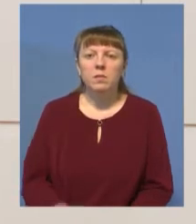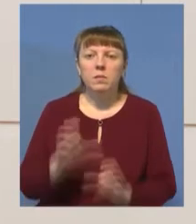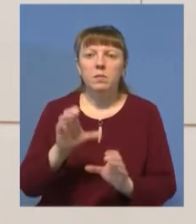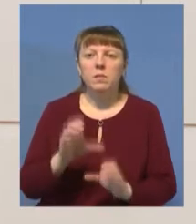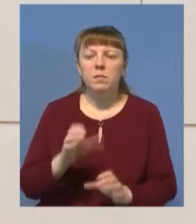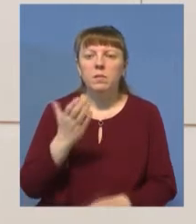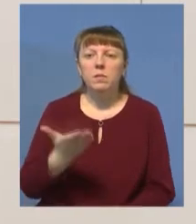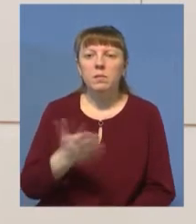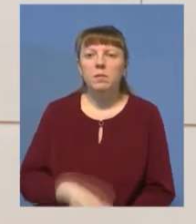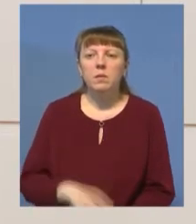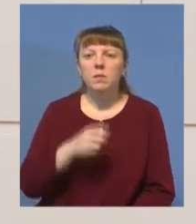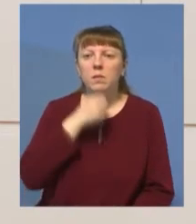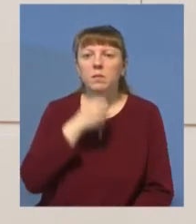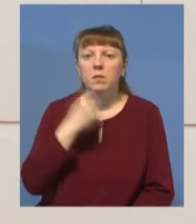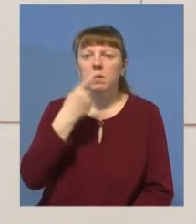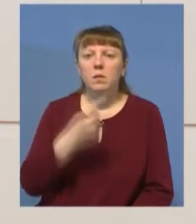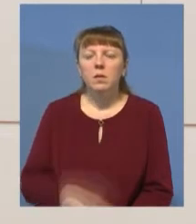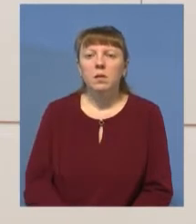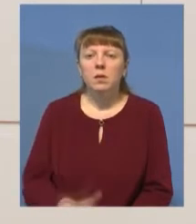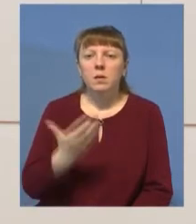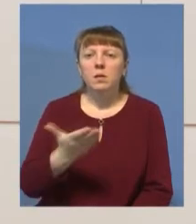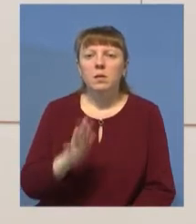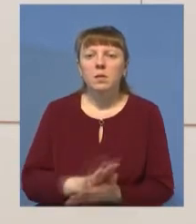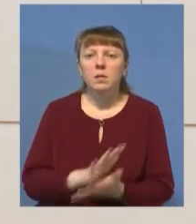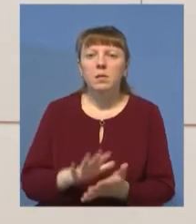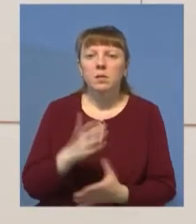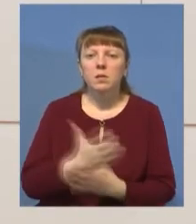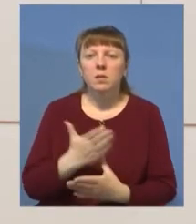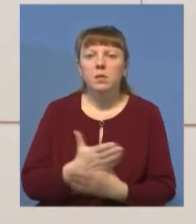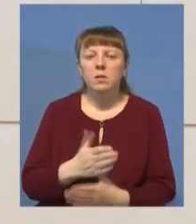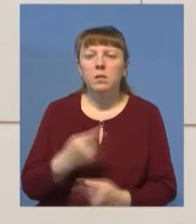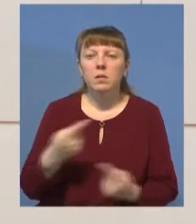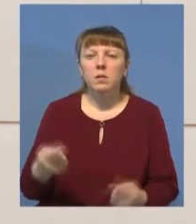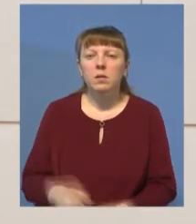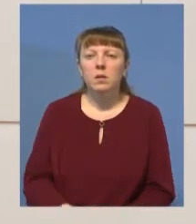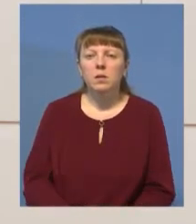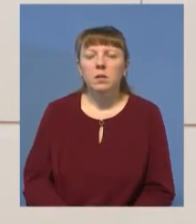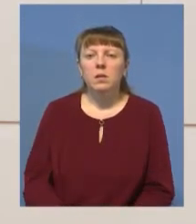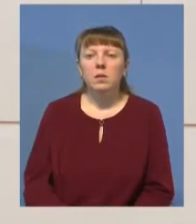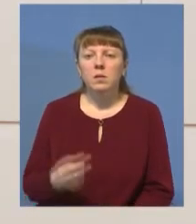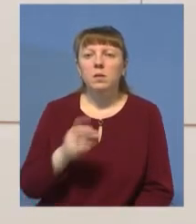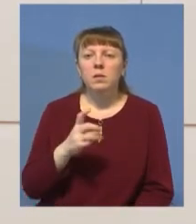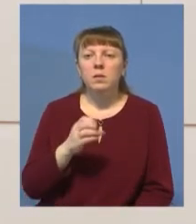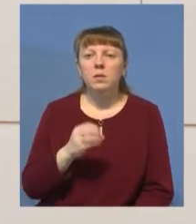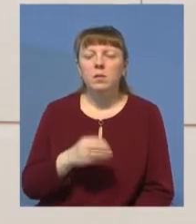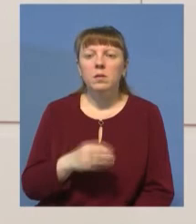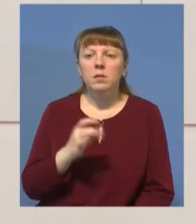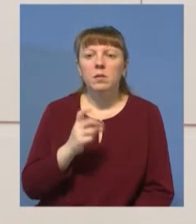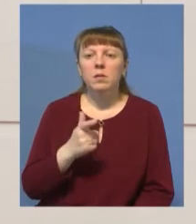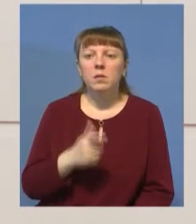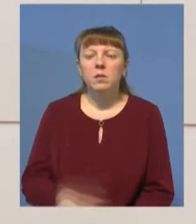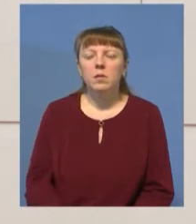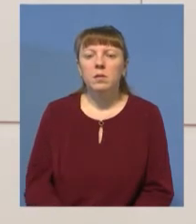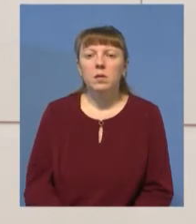предусмотрена определенная категория лиц, которым предусмотрена бесплатная помощь. Все другие идут на обычной основе, как коллегию адвокатов, так